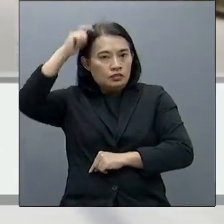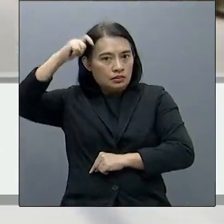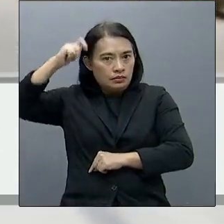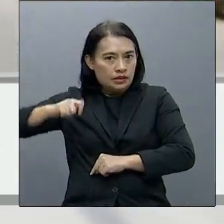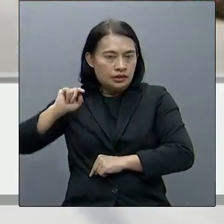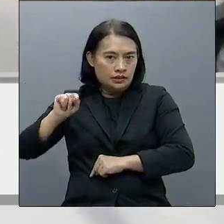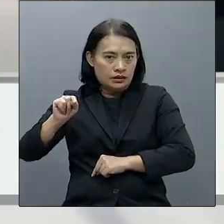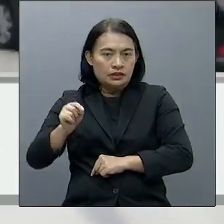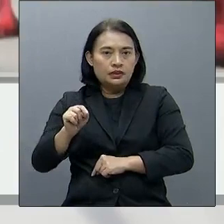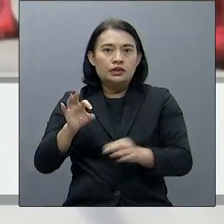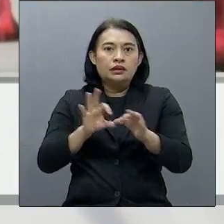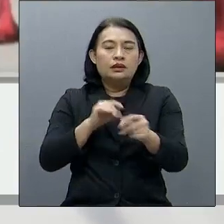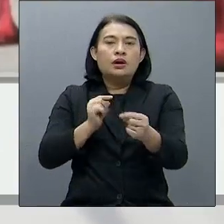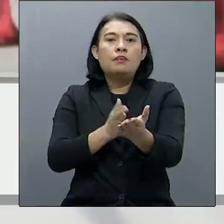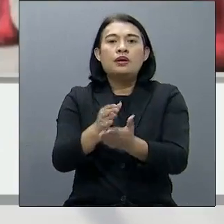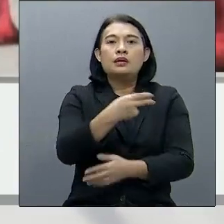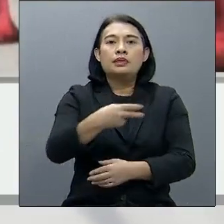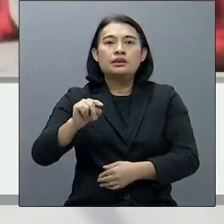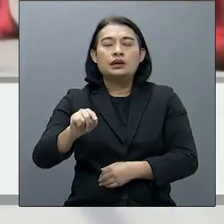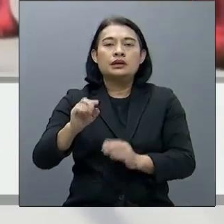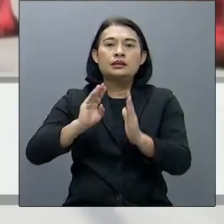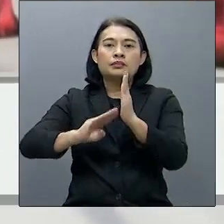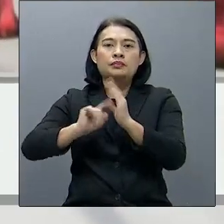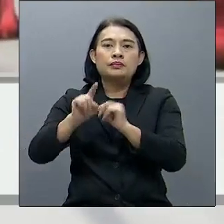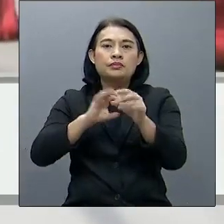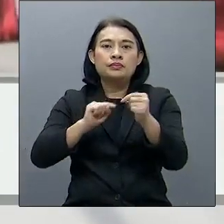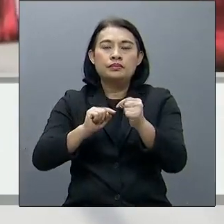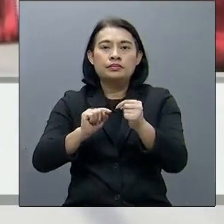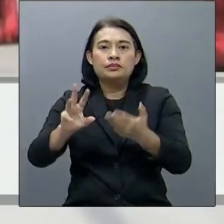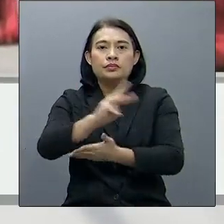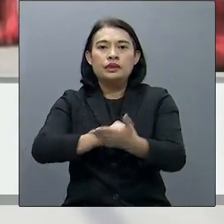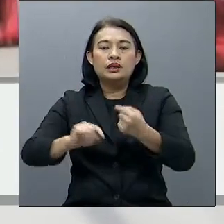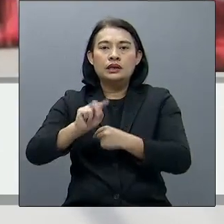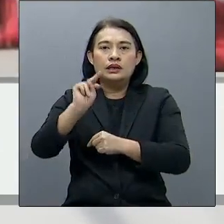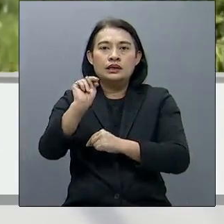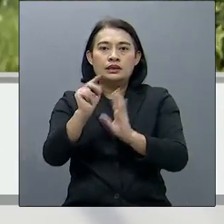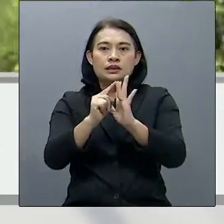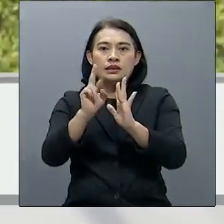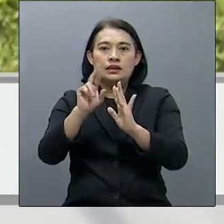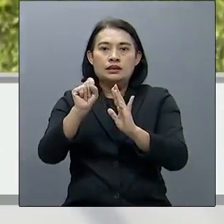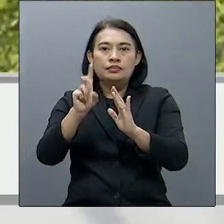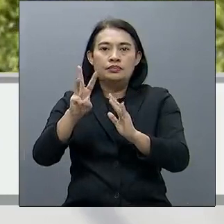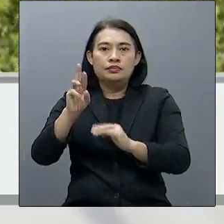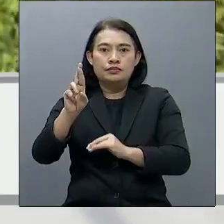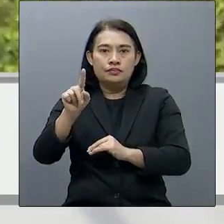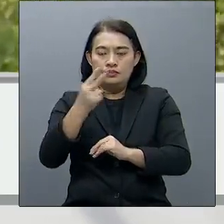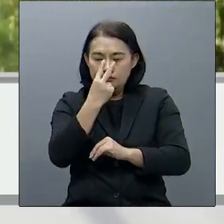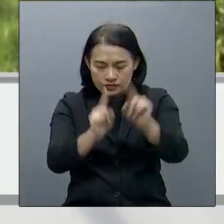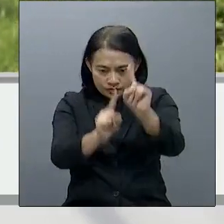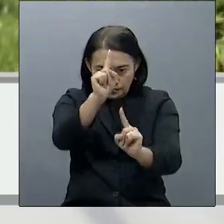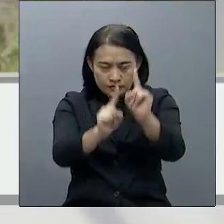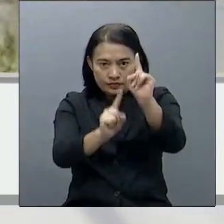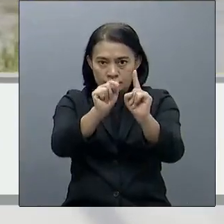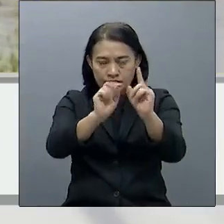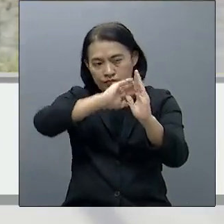ภาษาตะวันออกจากคณะมนุษยศาสตร์มหาวิทยาลัยนเรศวรค่ะประเมินสถานการณ์ชายแดนบริเวณที่